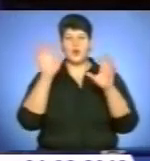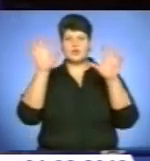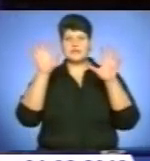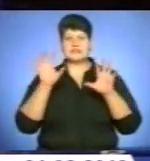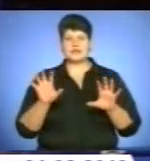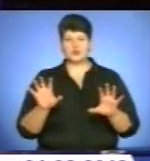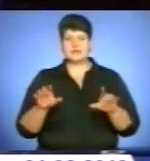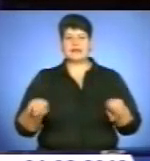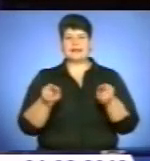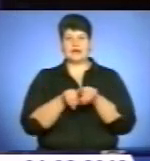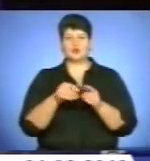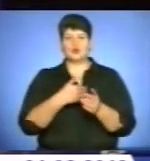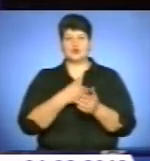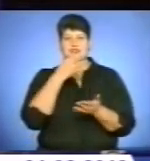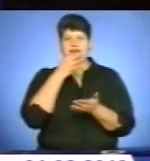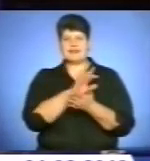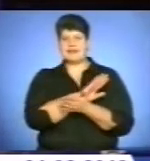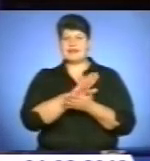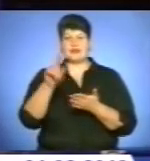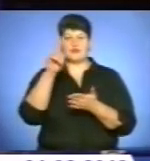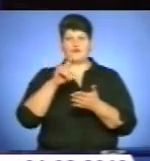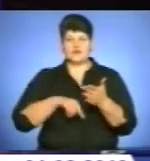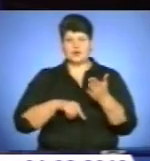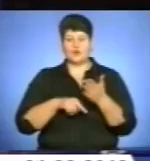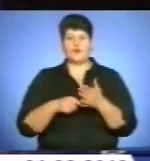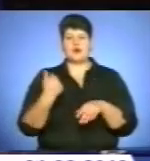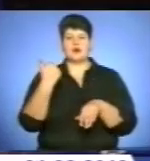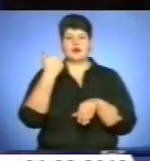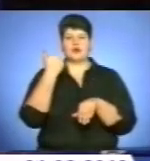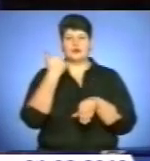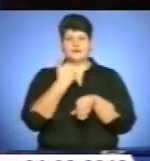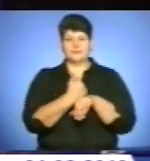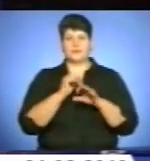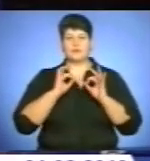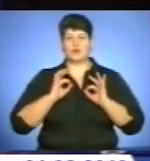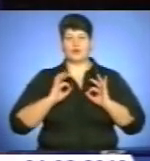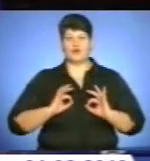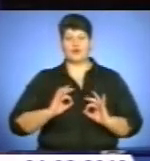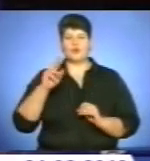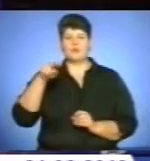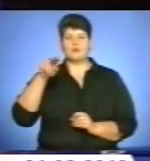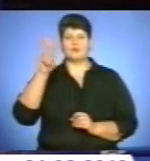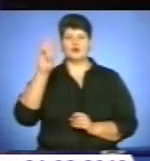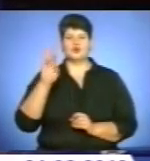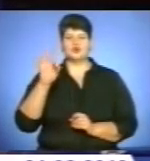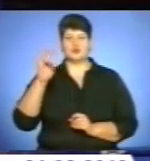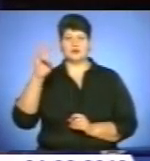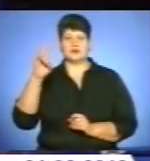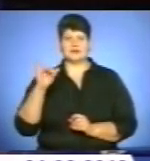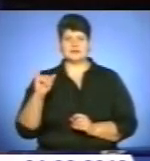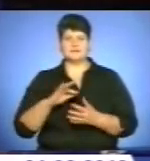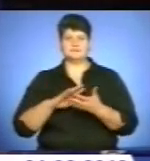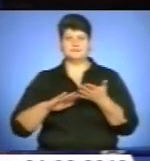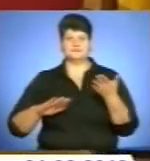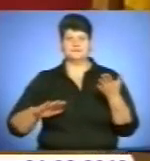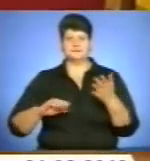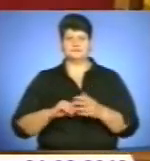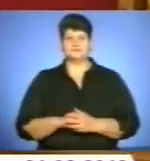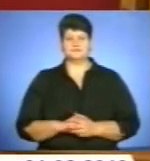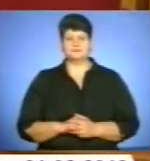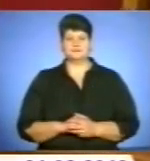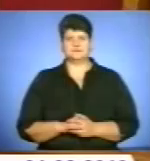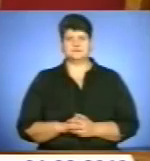висловити недовіру генпрокурору Віктору Пшонці та керівникам правоохоронних органів. Детальніше у наступному сюжеті.